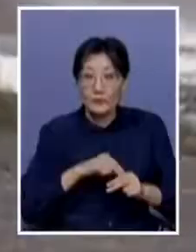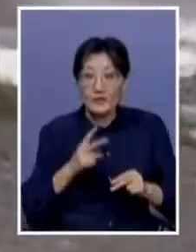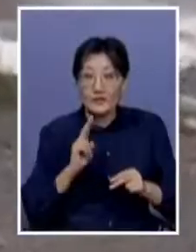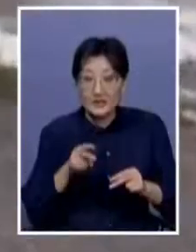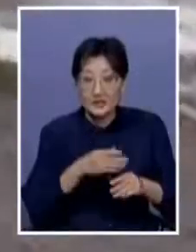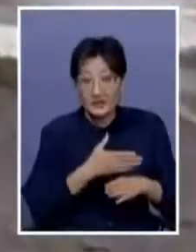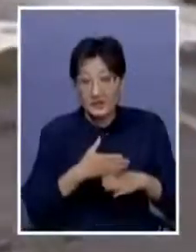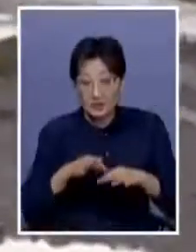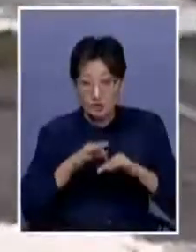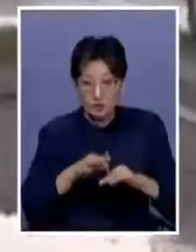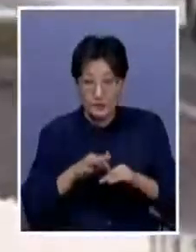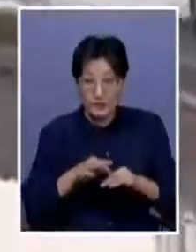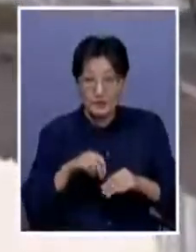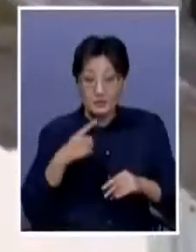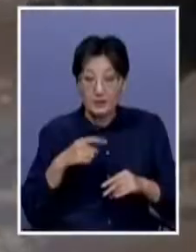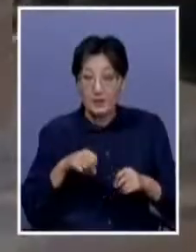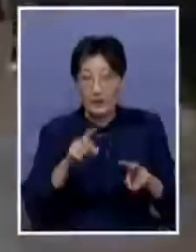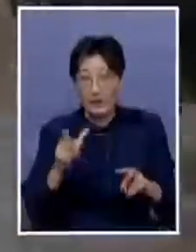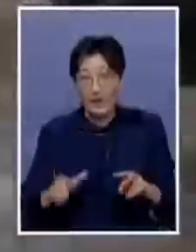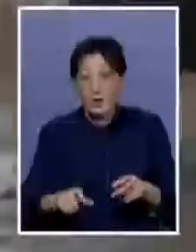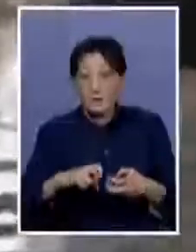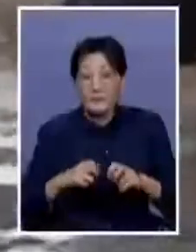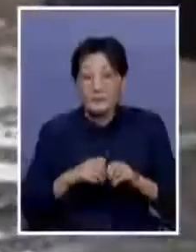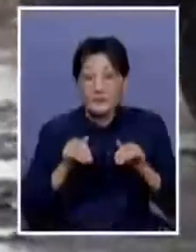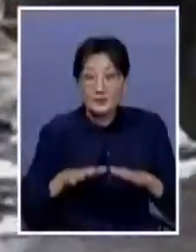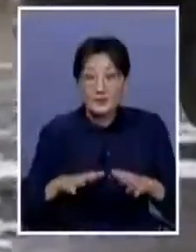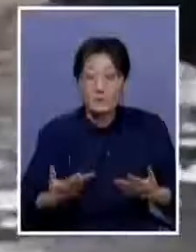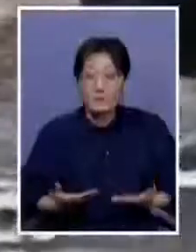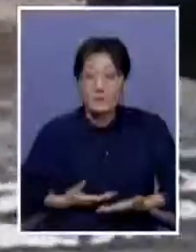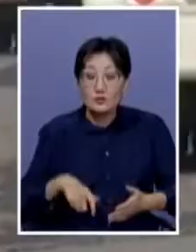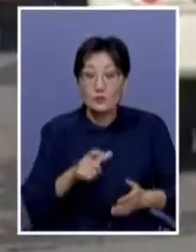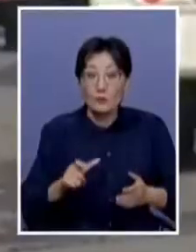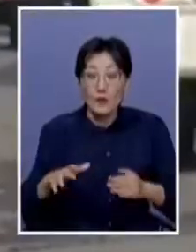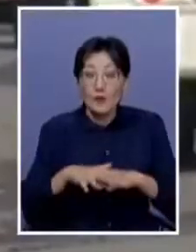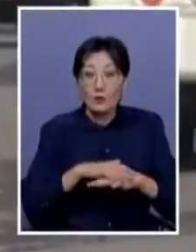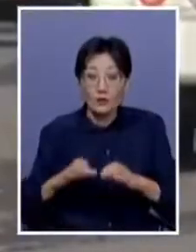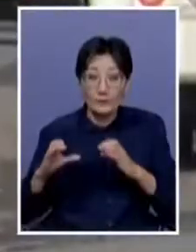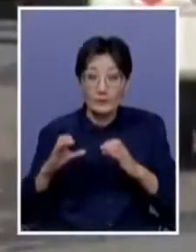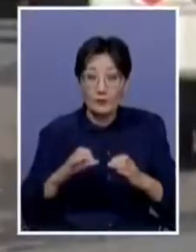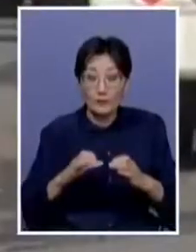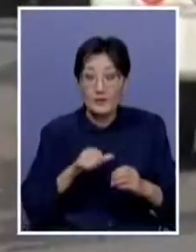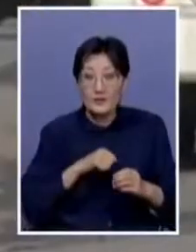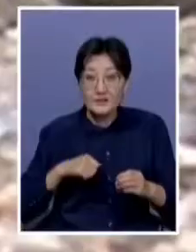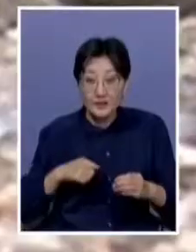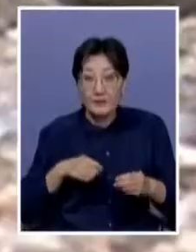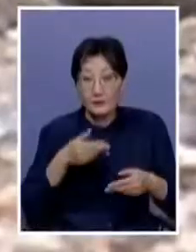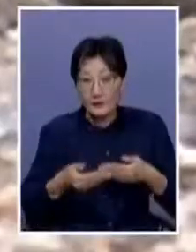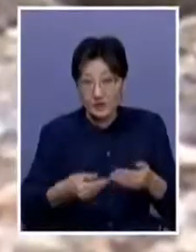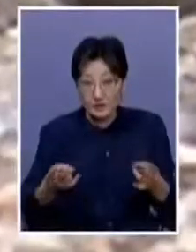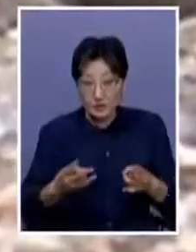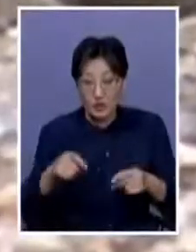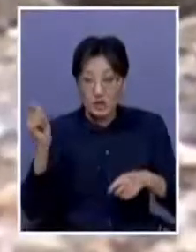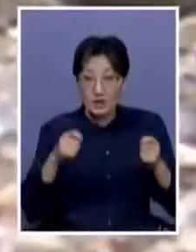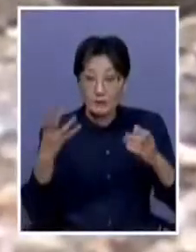кейін жүргізіледі деп жеткізді құзырлы орган маманы. Ал түйткіл шешілгенше ауыл тұрғындары қоғамдық көлікке міну үшін тас жолға дейін батпақ езуге мәжбүр. Себебі